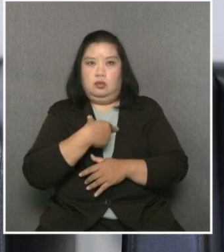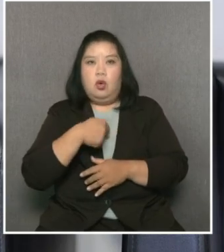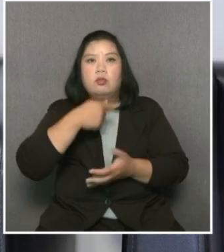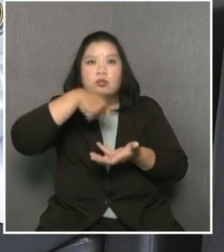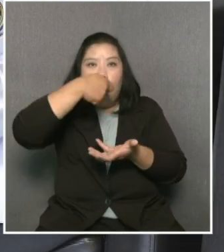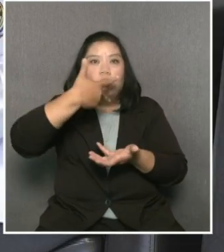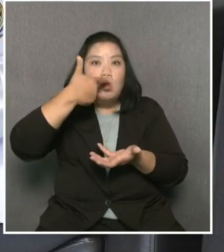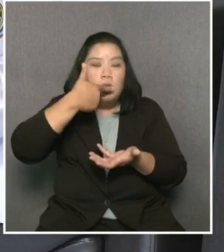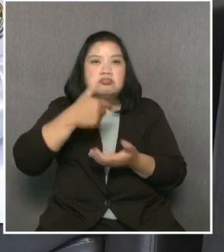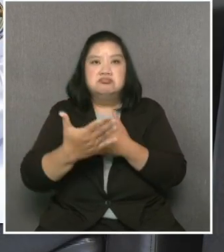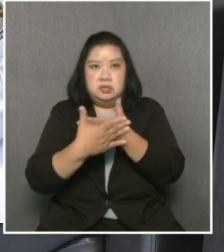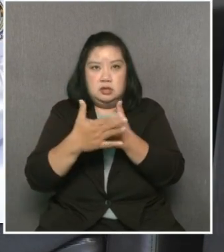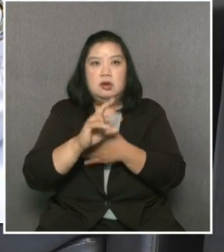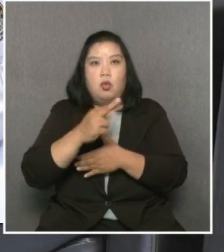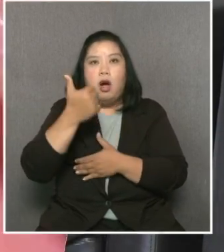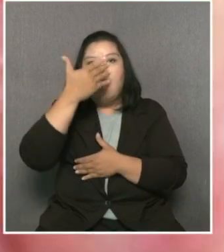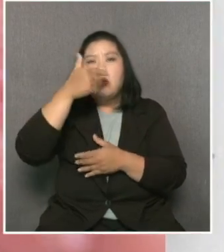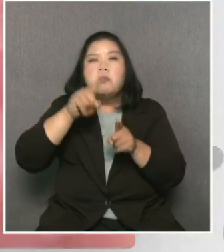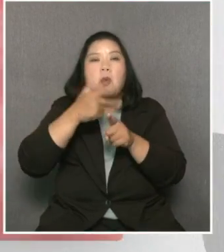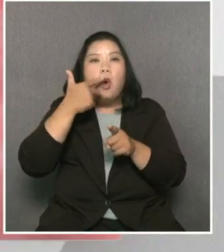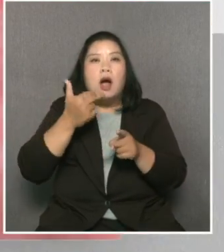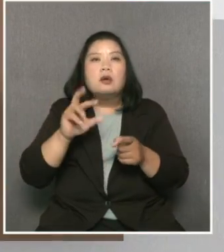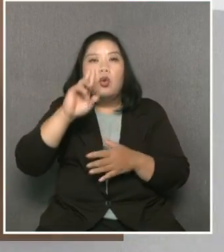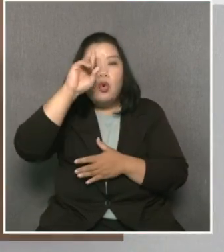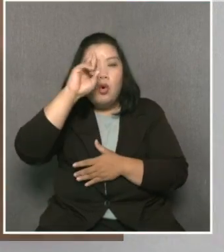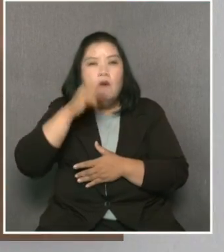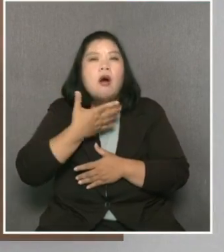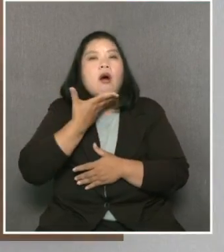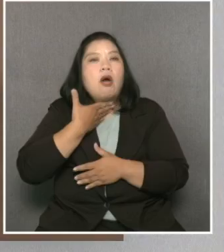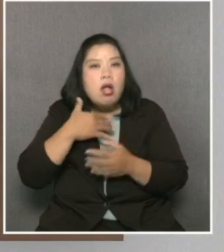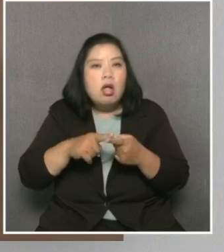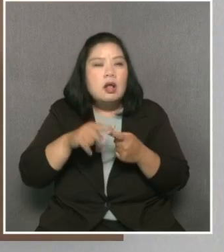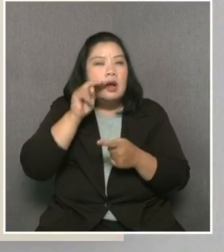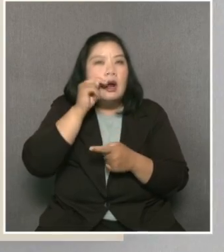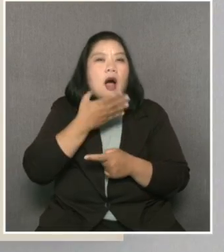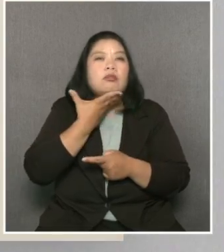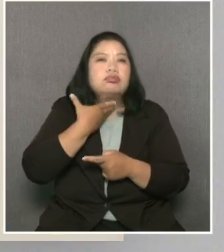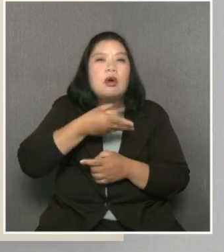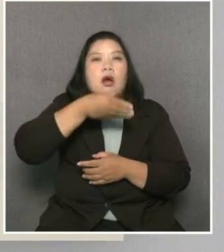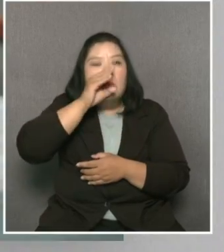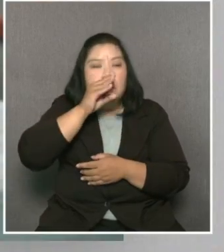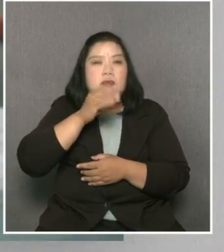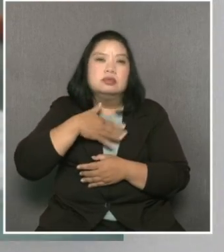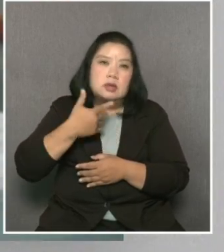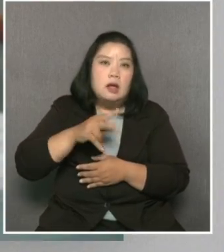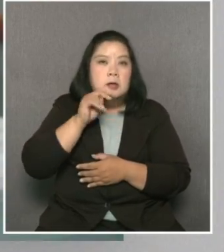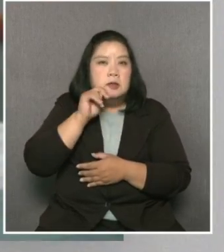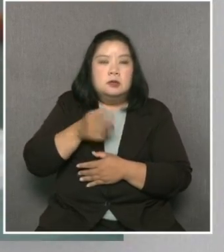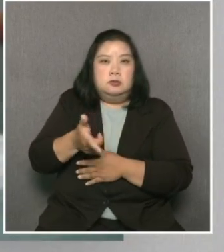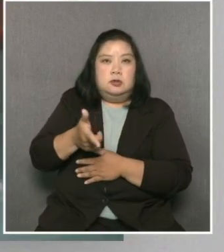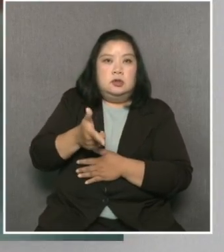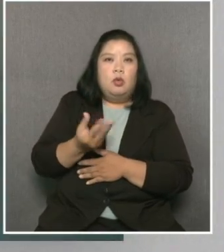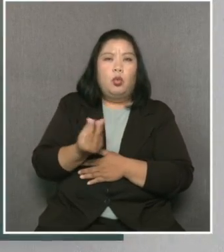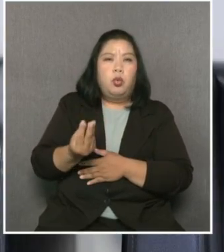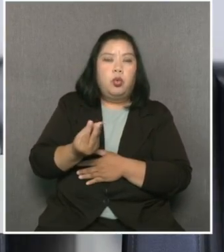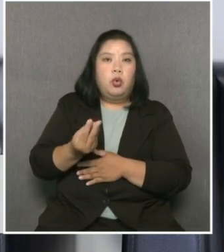จะเตือนมาก่อนว่าจะมีเรื่องของปากแห้งคอแห้งกระหายน้ำปัสสาวะบ่อยน้ำหนักลดจนก